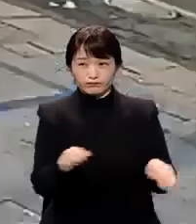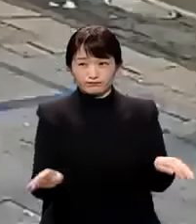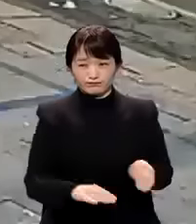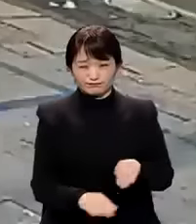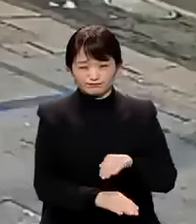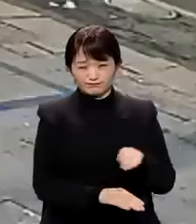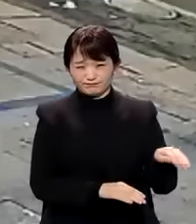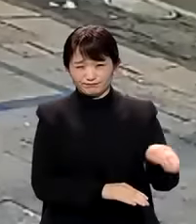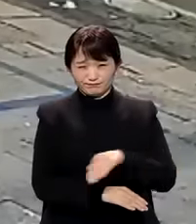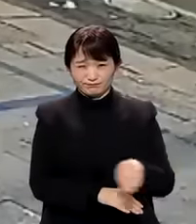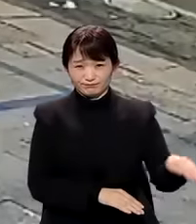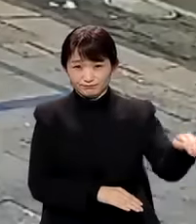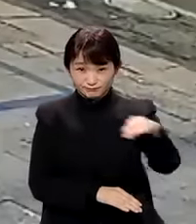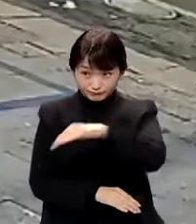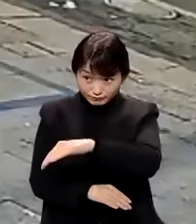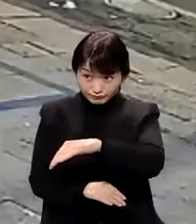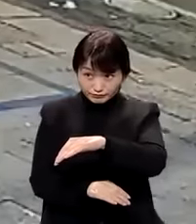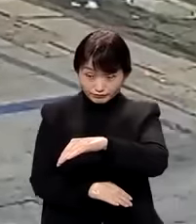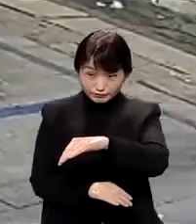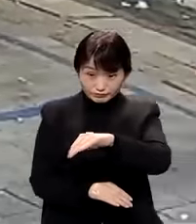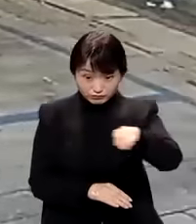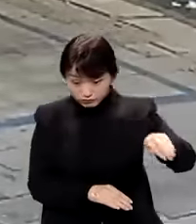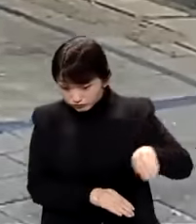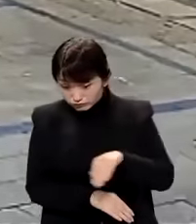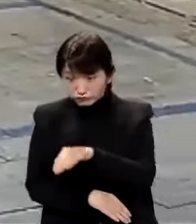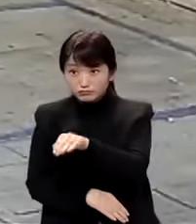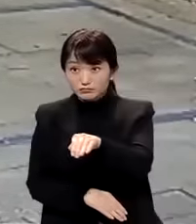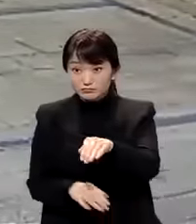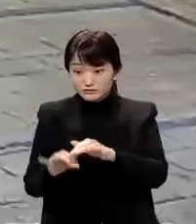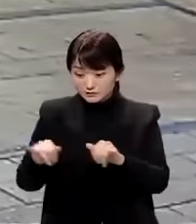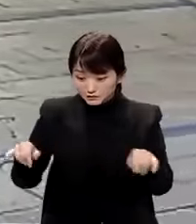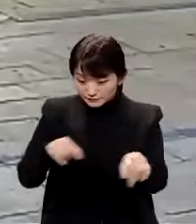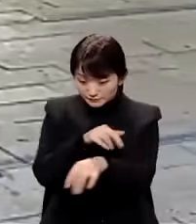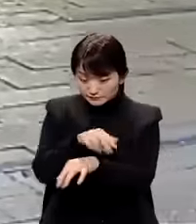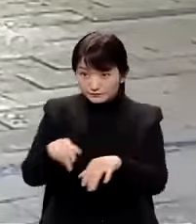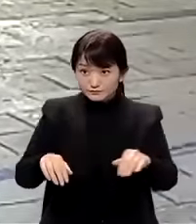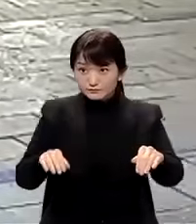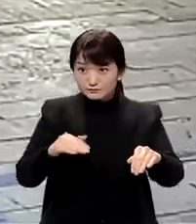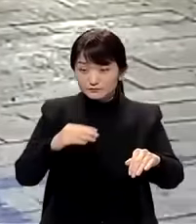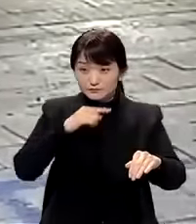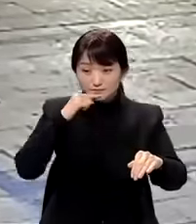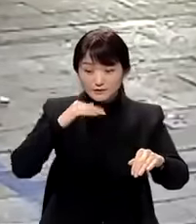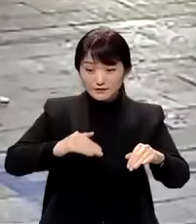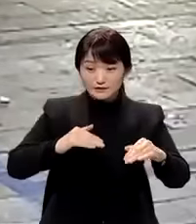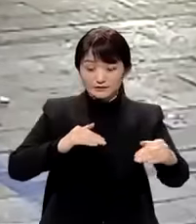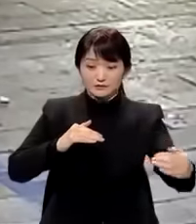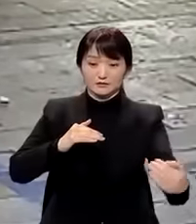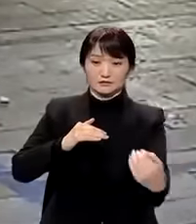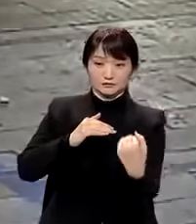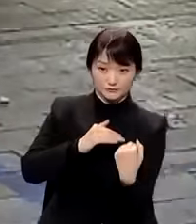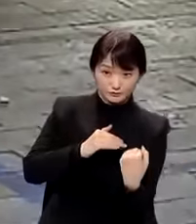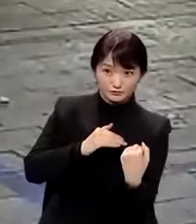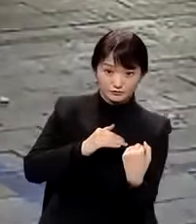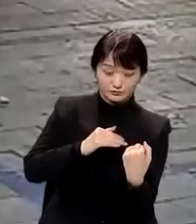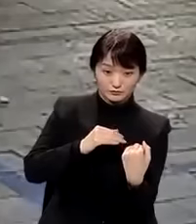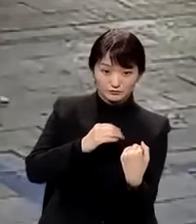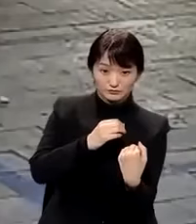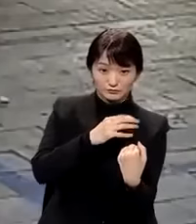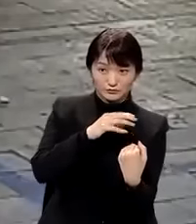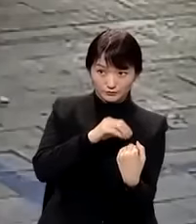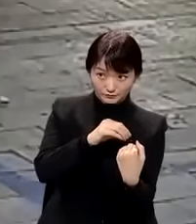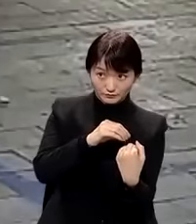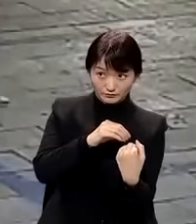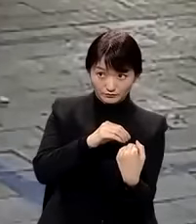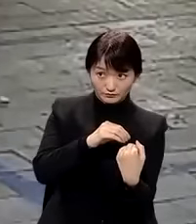드리프트를 선보입니다 차는 다시 한번 부릉 하더니 인도로 올라와 빨간 차에 탁 주차를 합니다 그리고 라이트까지 싹 끄죠 아